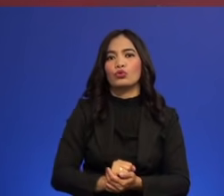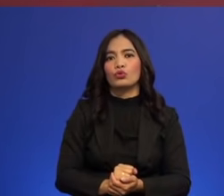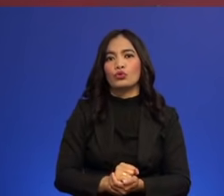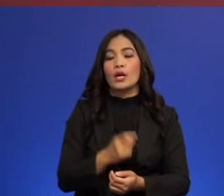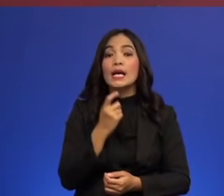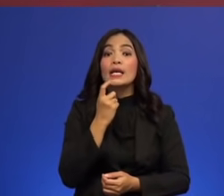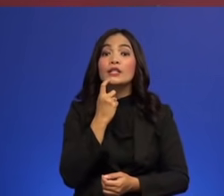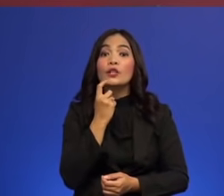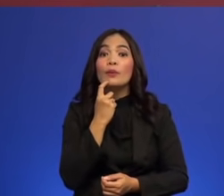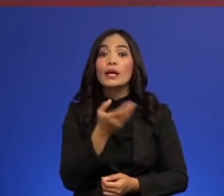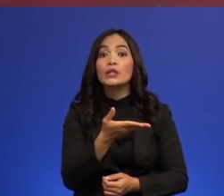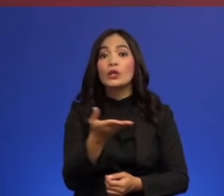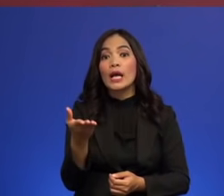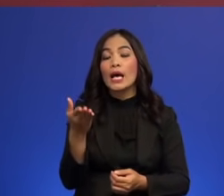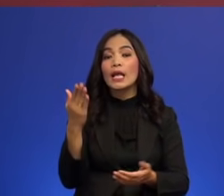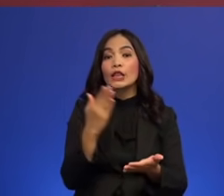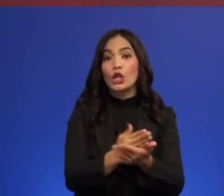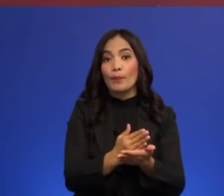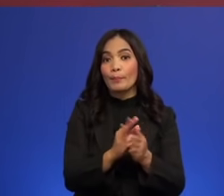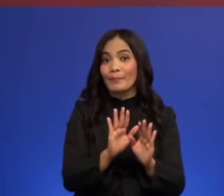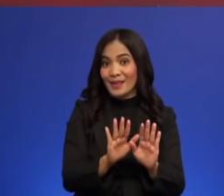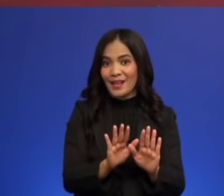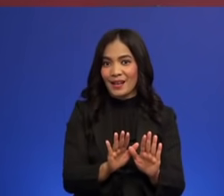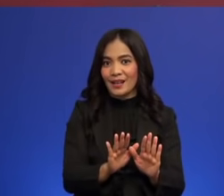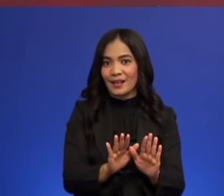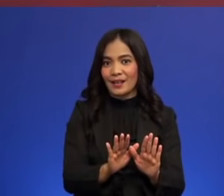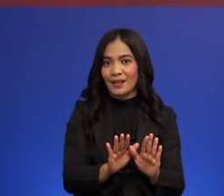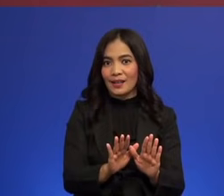Coba saudara berhenti sesaat,